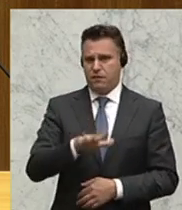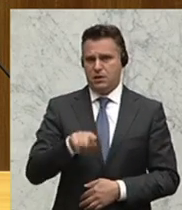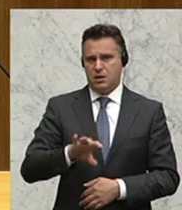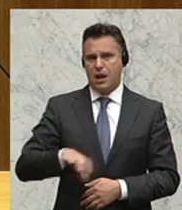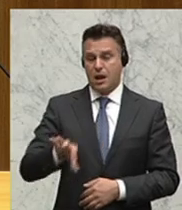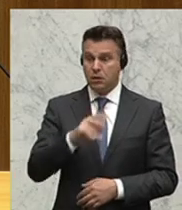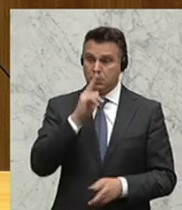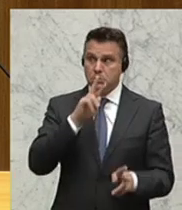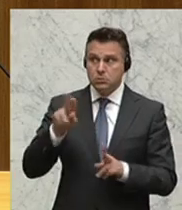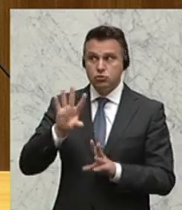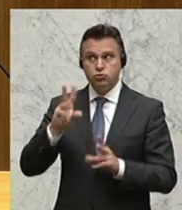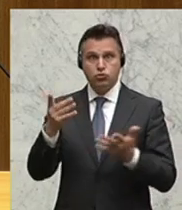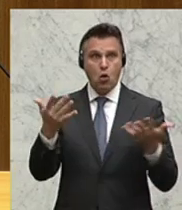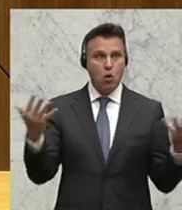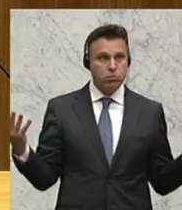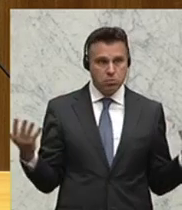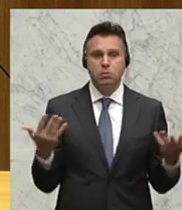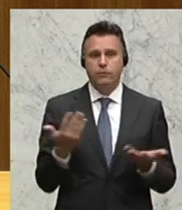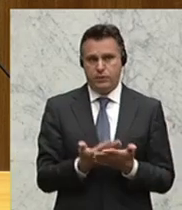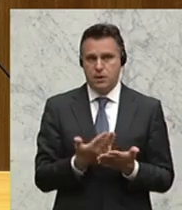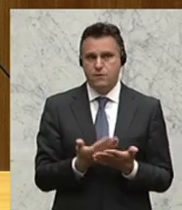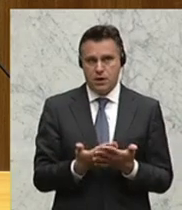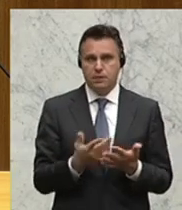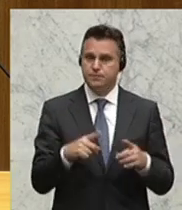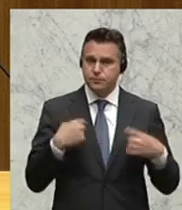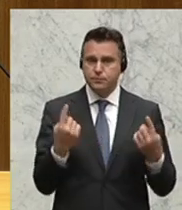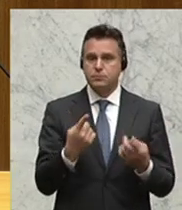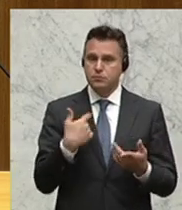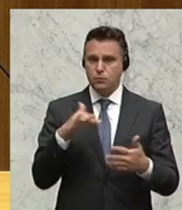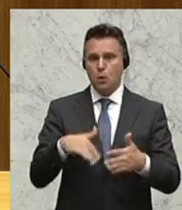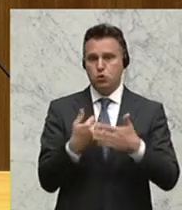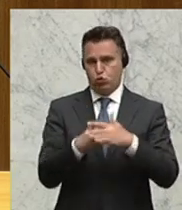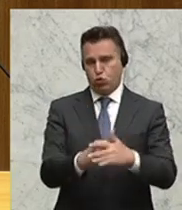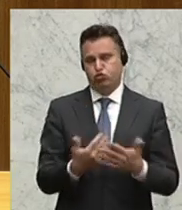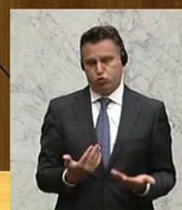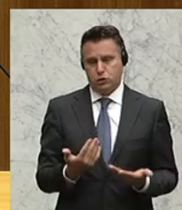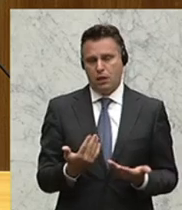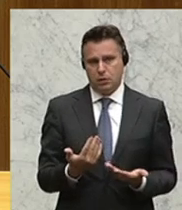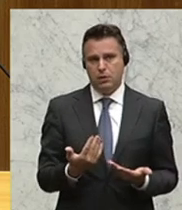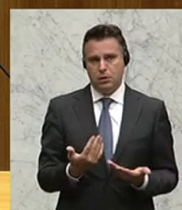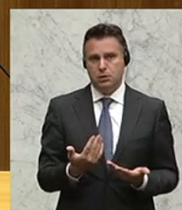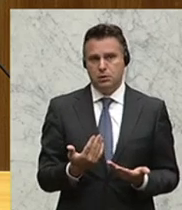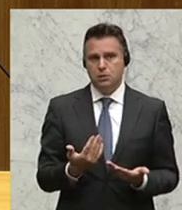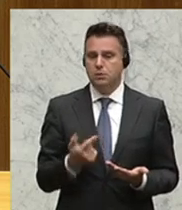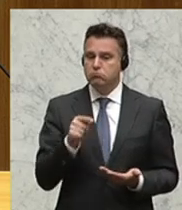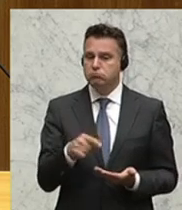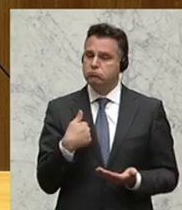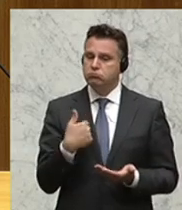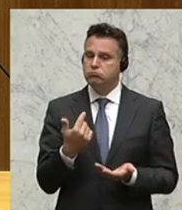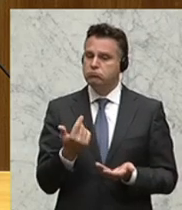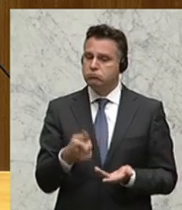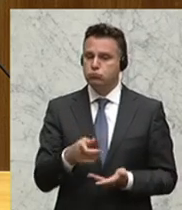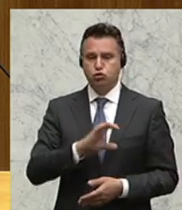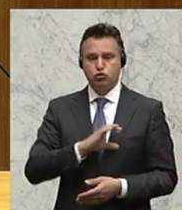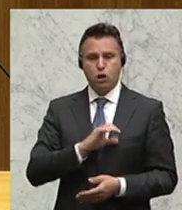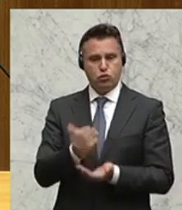den Liebreiz auch kennenzulernen. Und ich meine, es ist wert, dass wir hier das unterstützen und dass wir diese Chance auch nutzen. Und